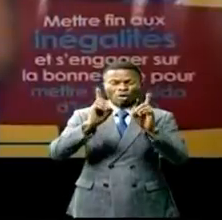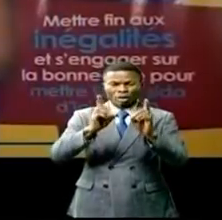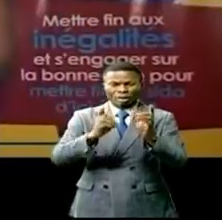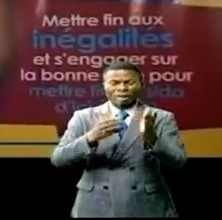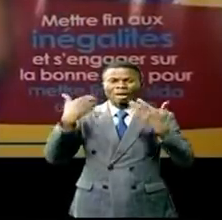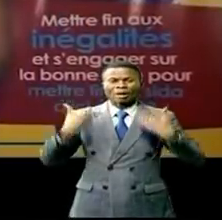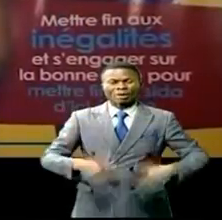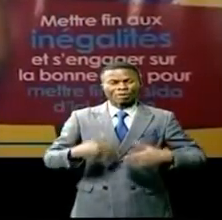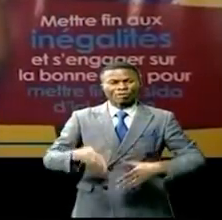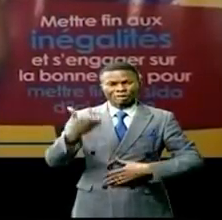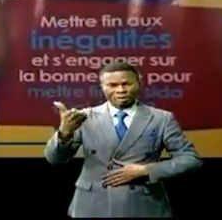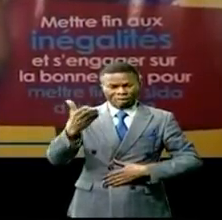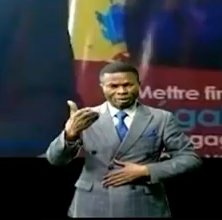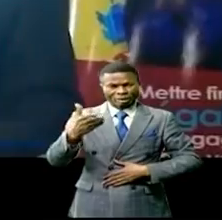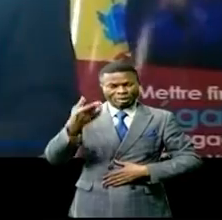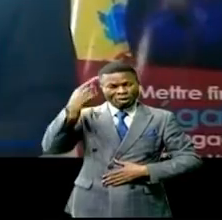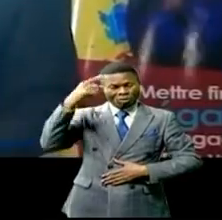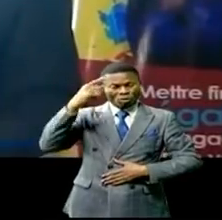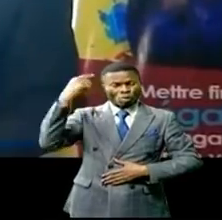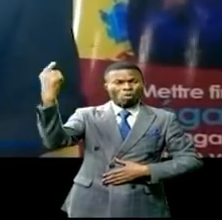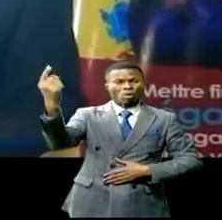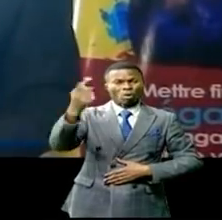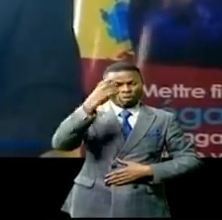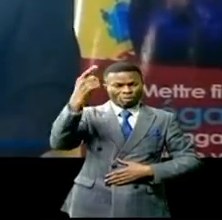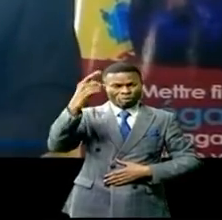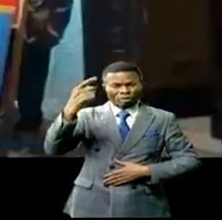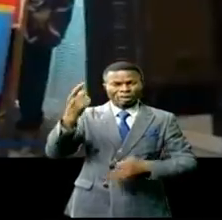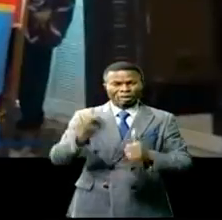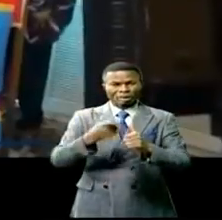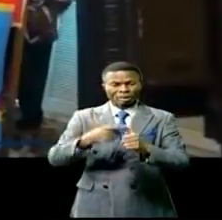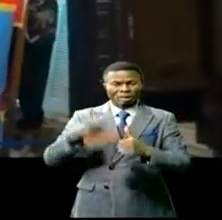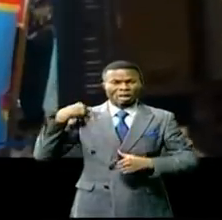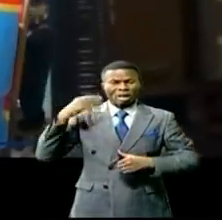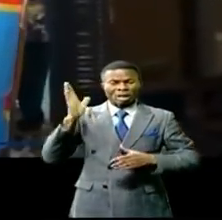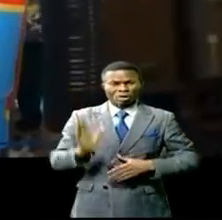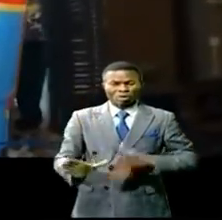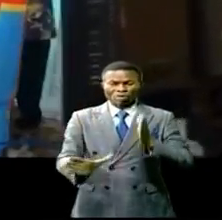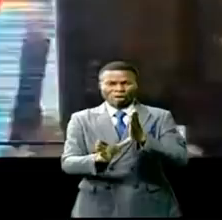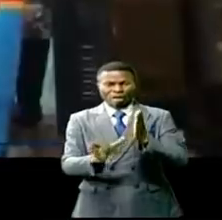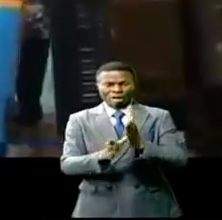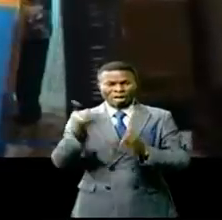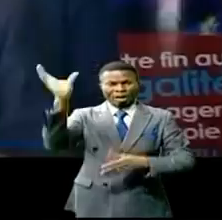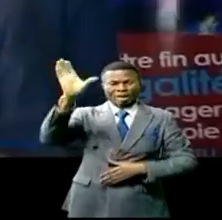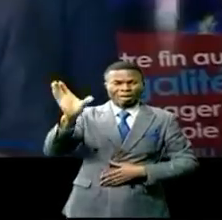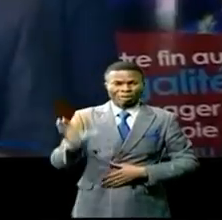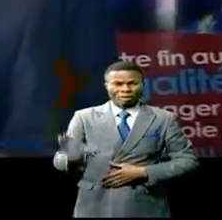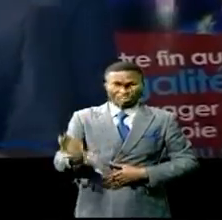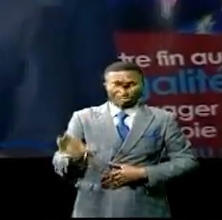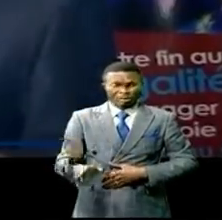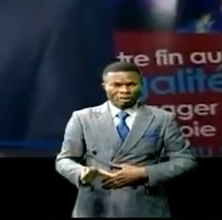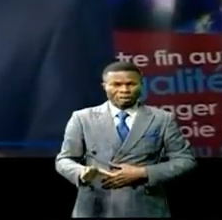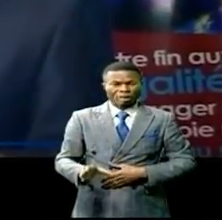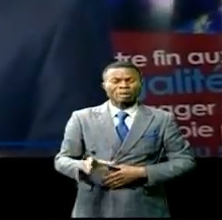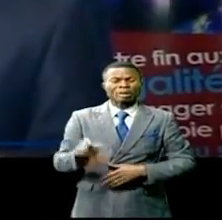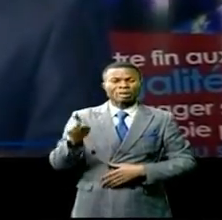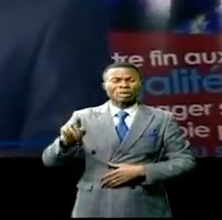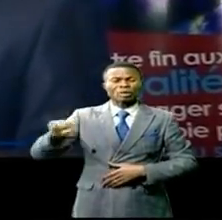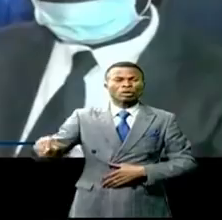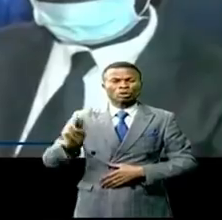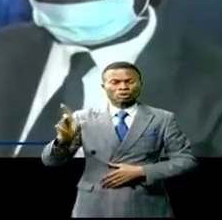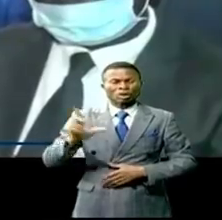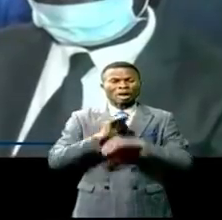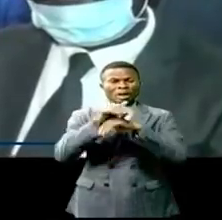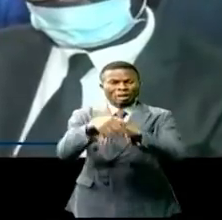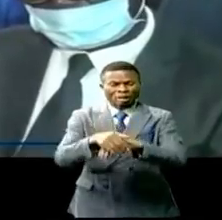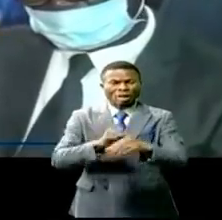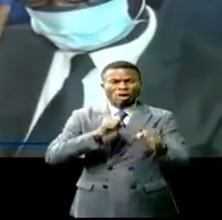célébration à caractère mondial notamment celles des gouverneurs à idées congo centrale justin bamako ceux qui s'engagent à